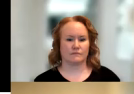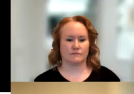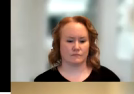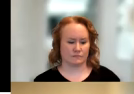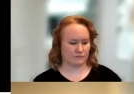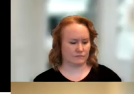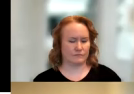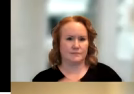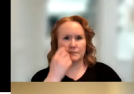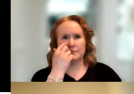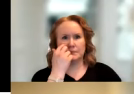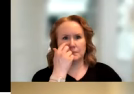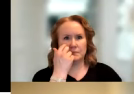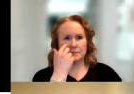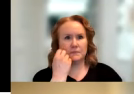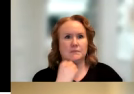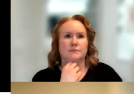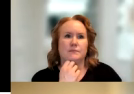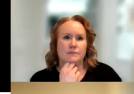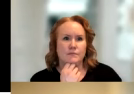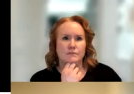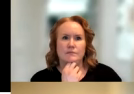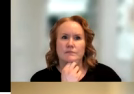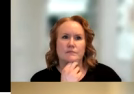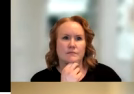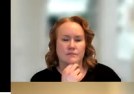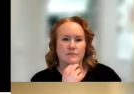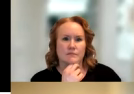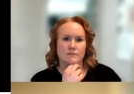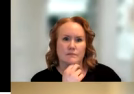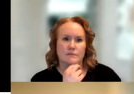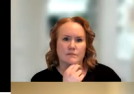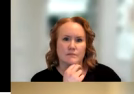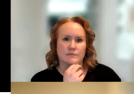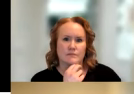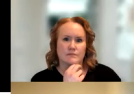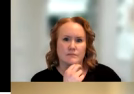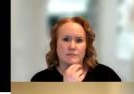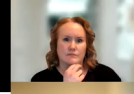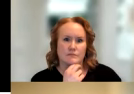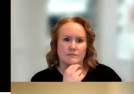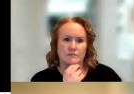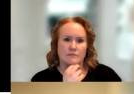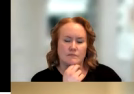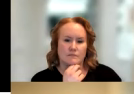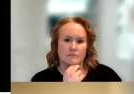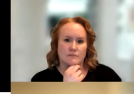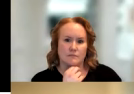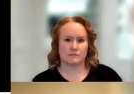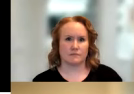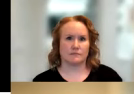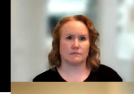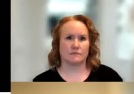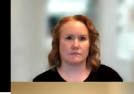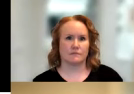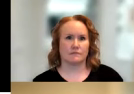EØS-rettslig perspektiv. Her vil det jo stort sett være veldig gode formål, så sånn sett så vil det jo ofte